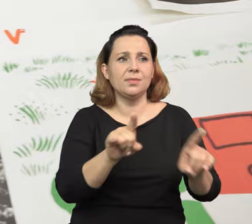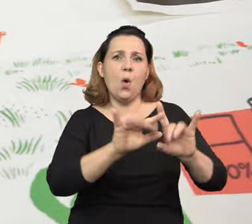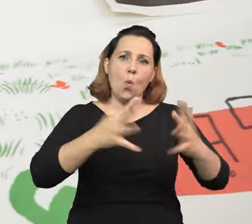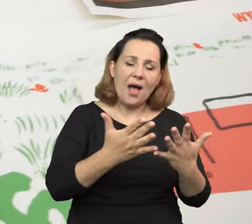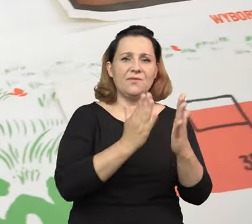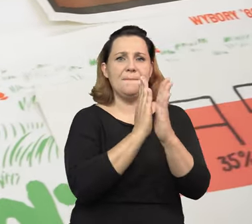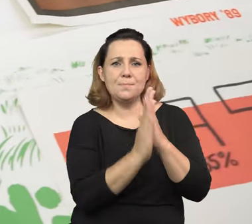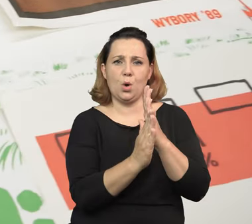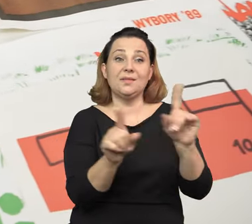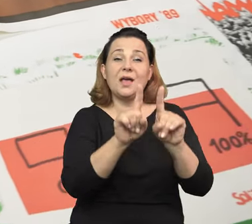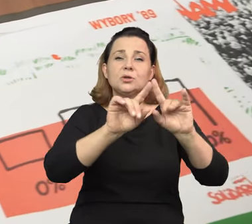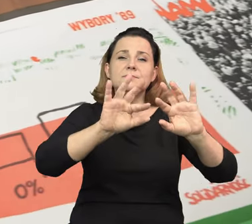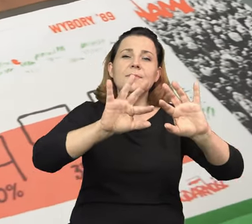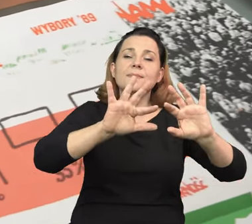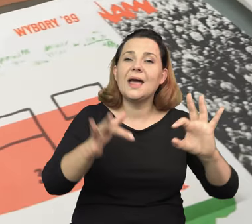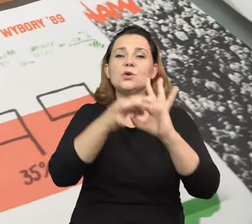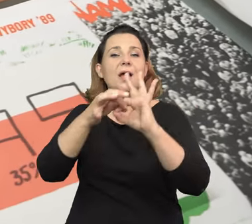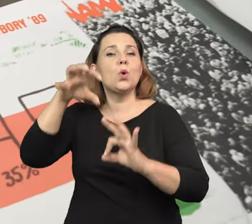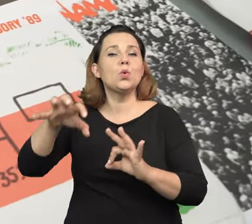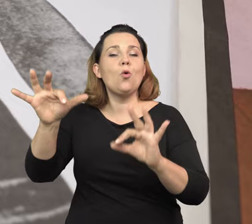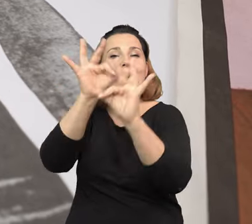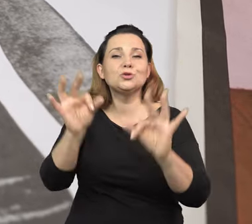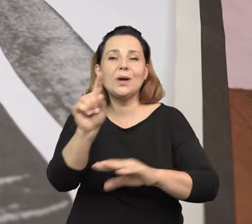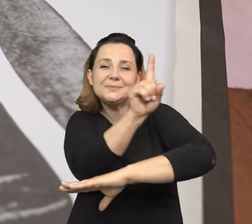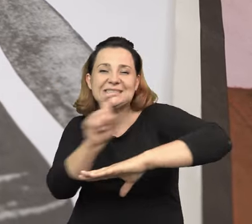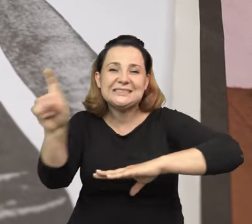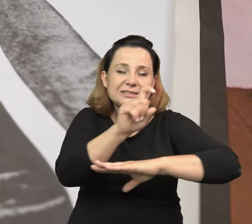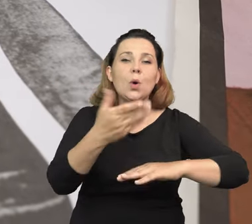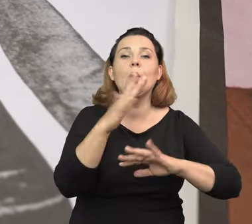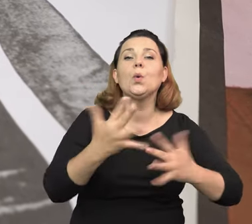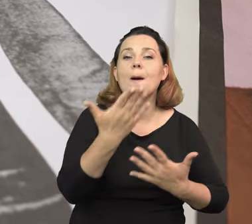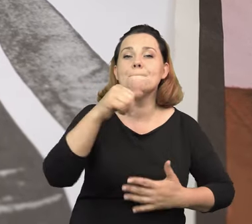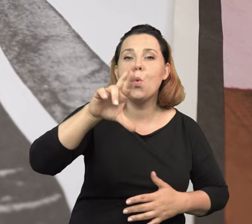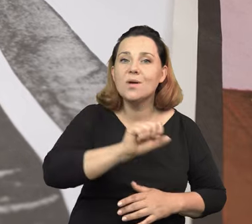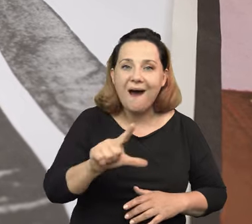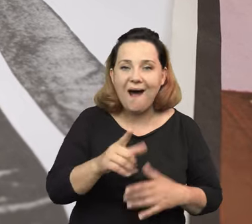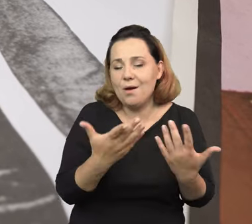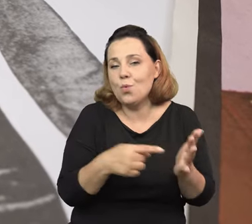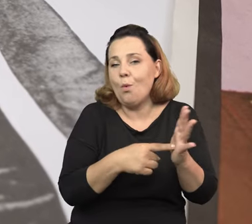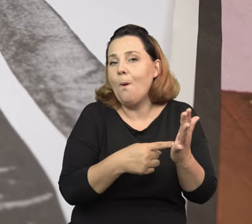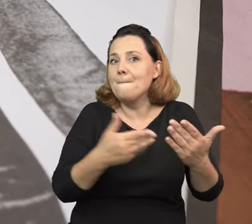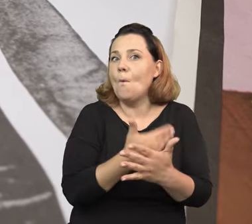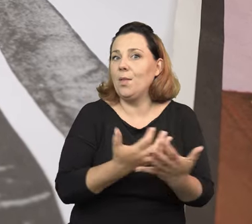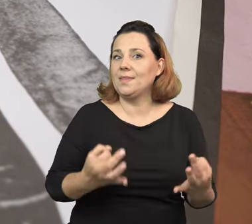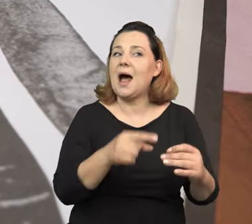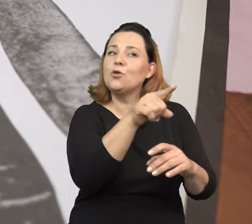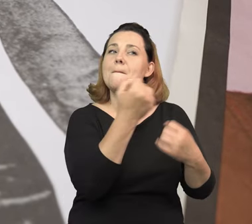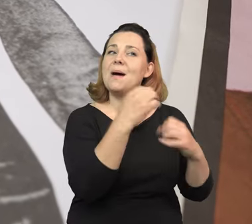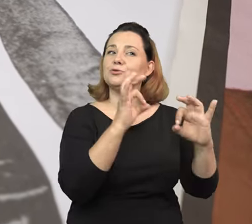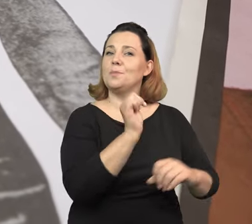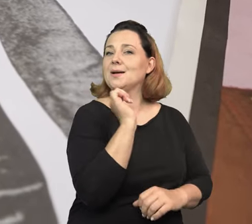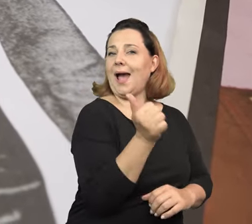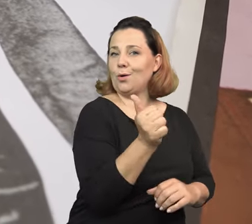nawiązanie do pewnej sztuki graficiarskiej, nawiązanie do murali, dzisiaj byśmy powiedzieli, takich modnych, ale taki bardzo dobrej jakości.